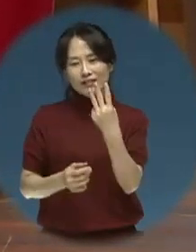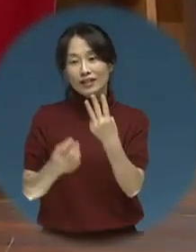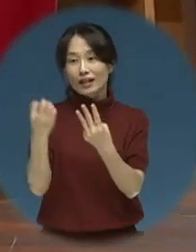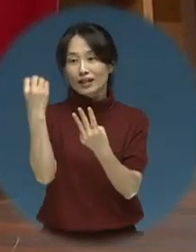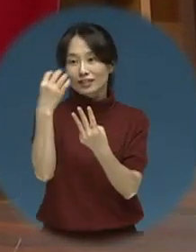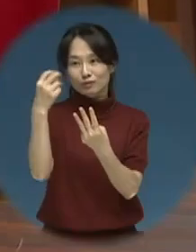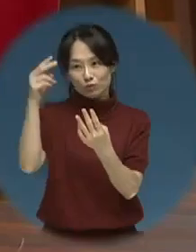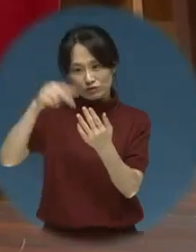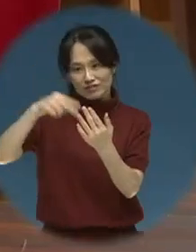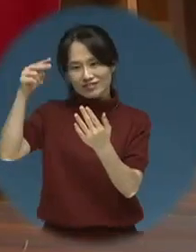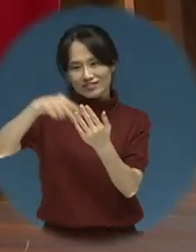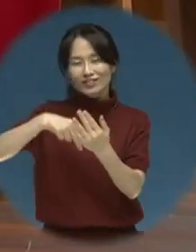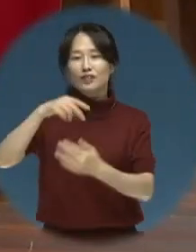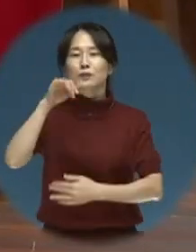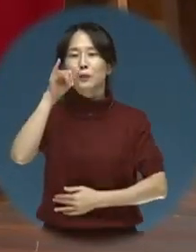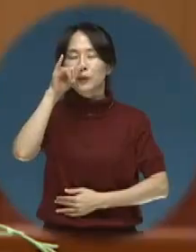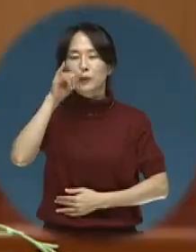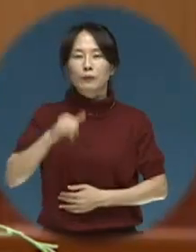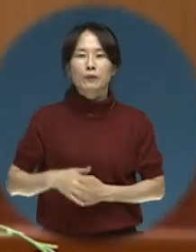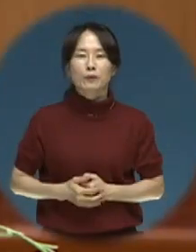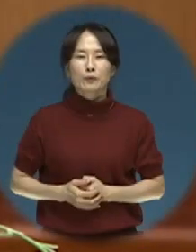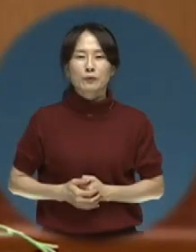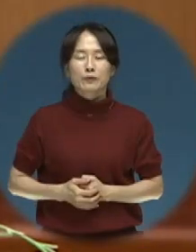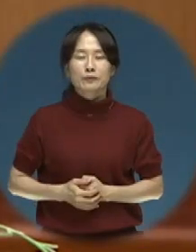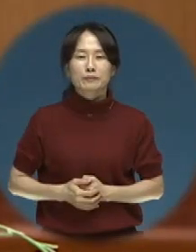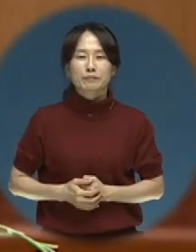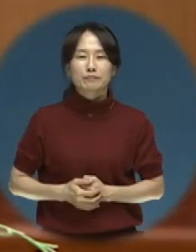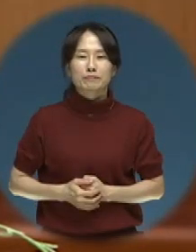가지를 보고요. 뭐, 그리고 이제,